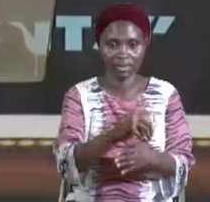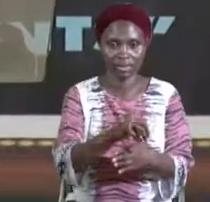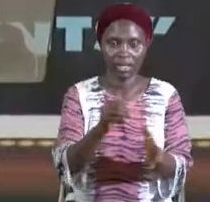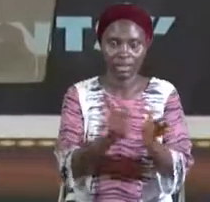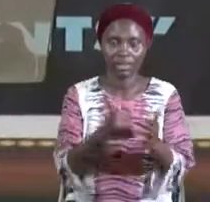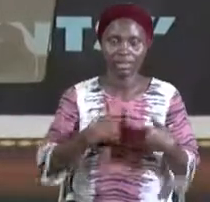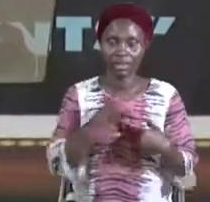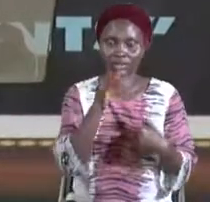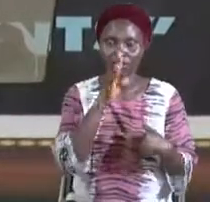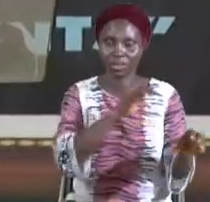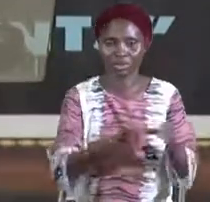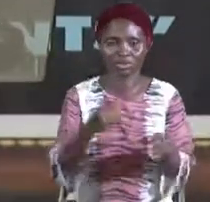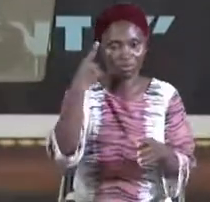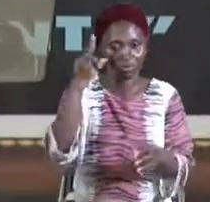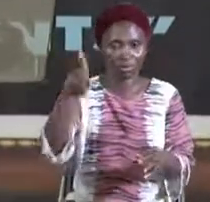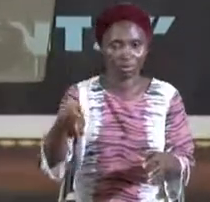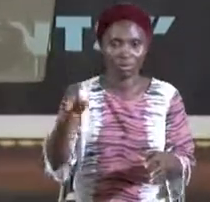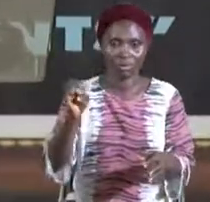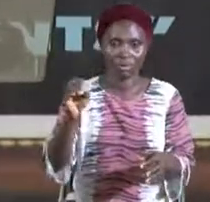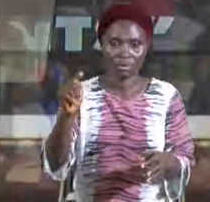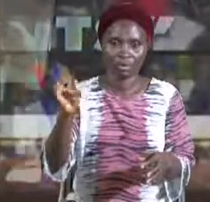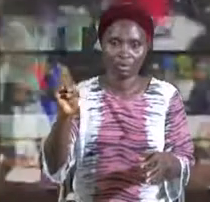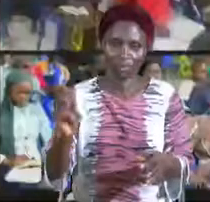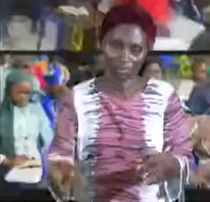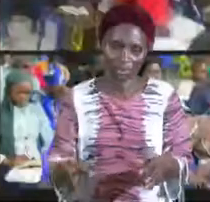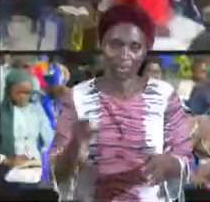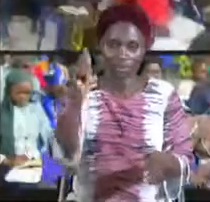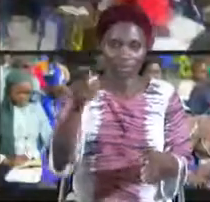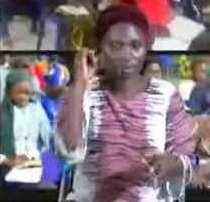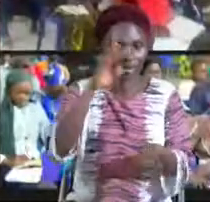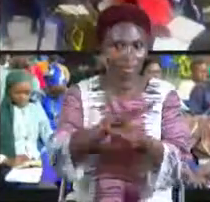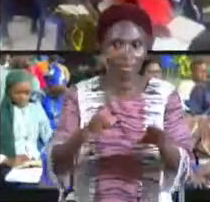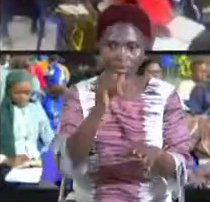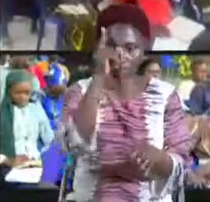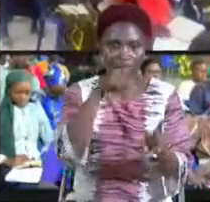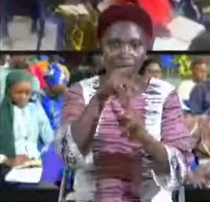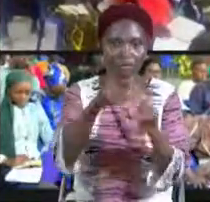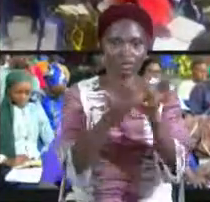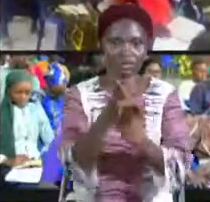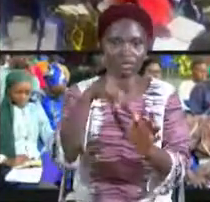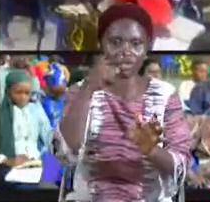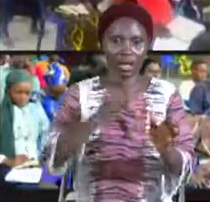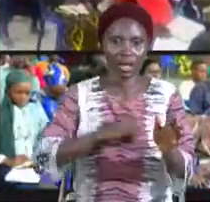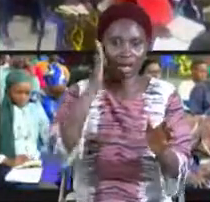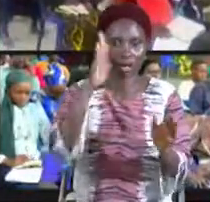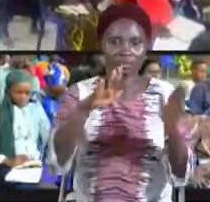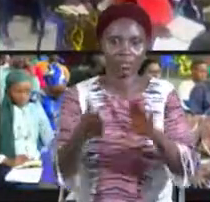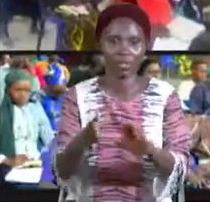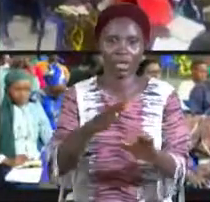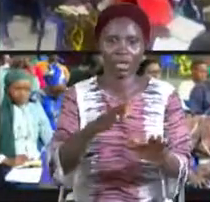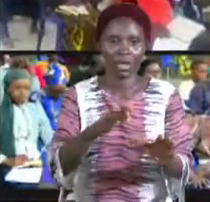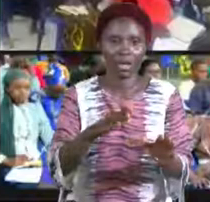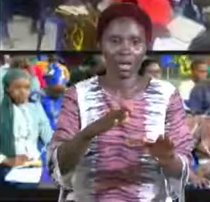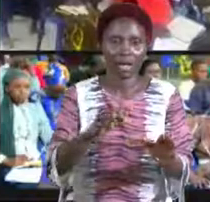Cela n'a pas encore été fait pour Pierre. Ce point, il ne comprenait pas. Et quand Jésus-Christ a dit, je vais mourir, je vais donner ma